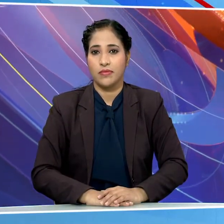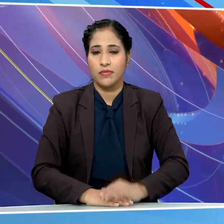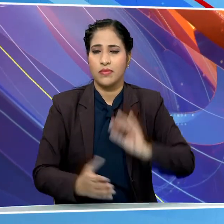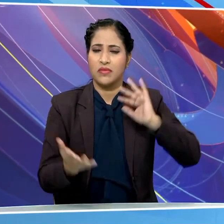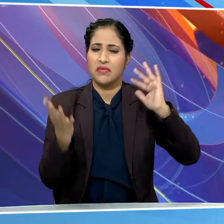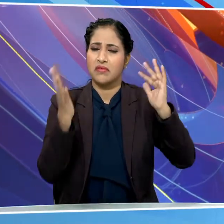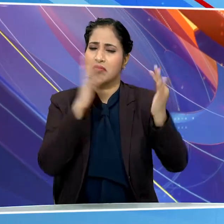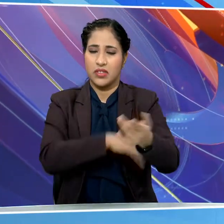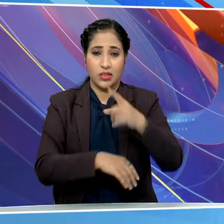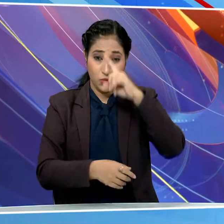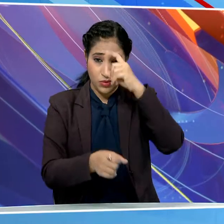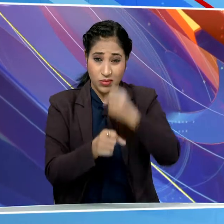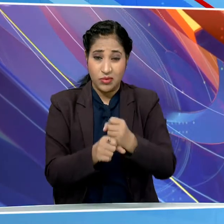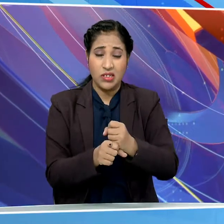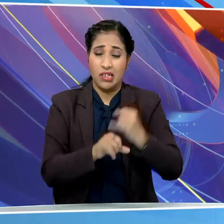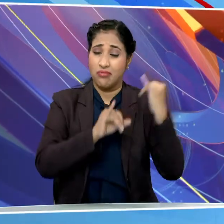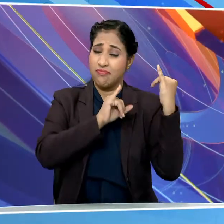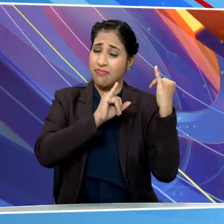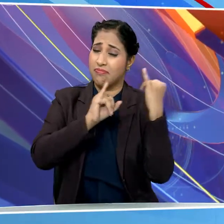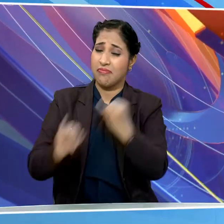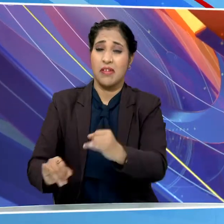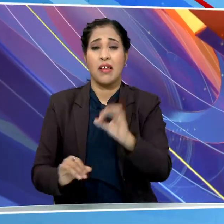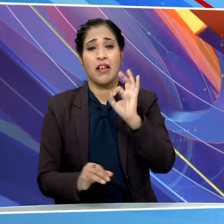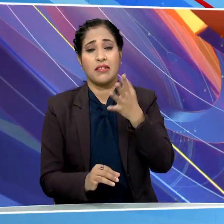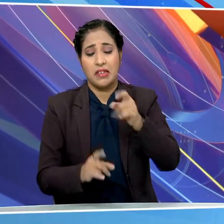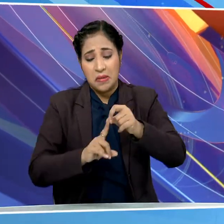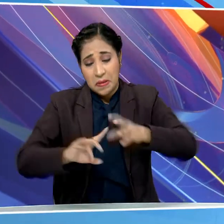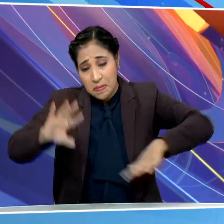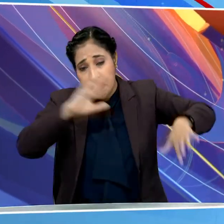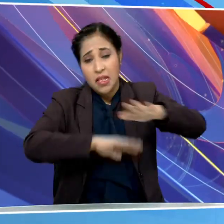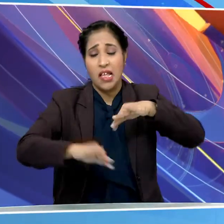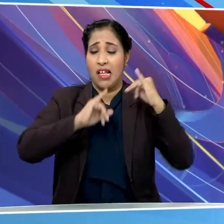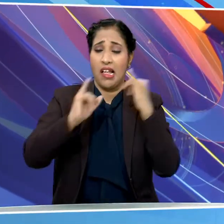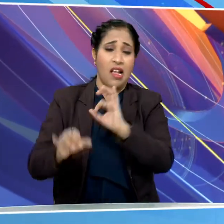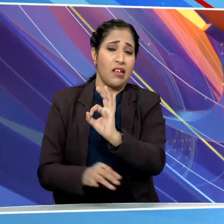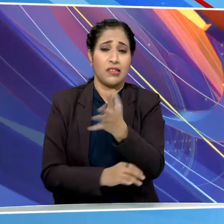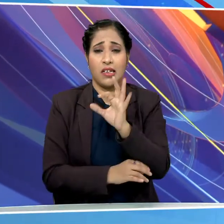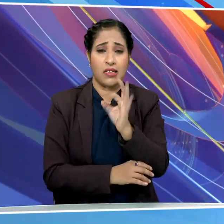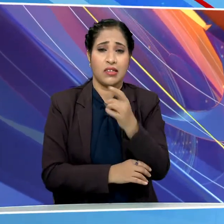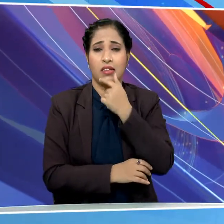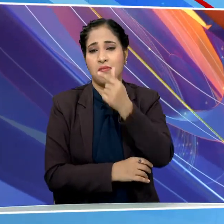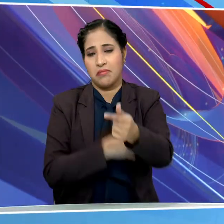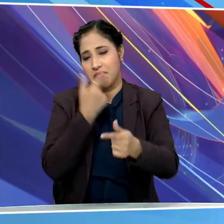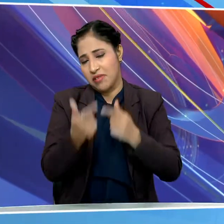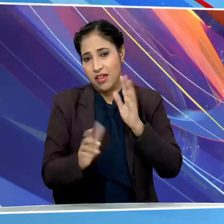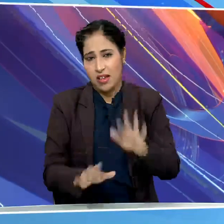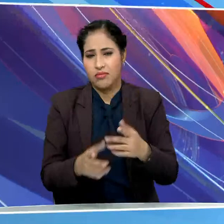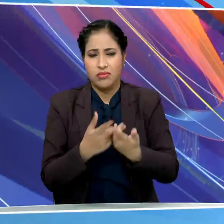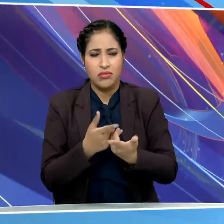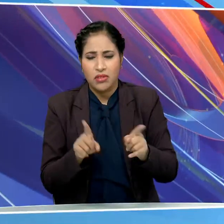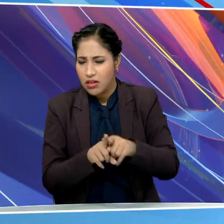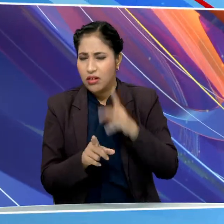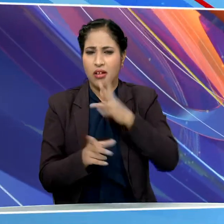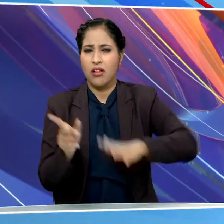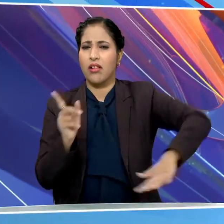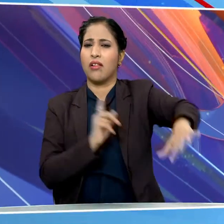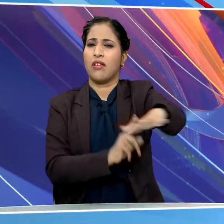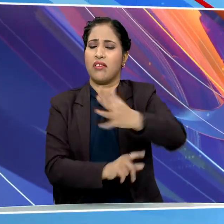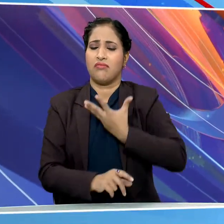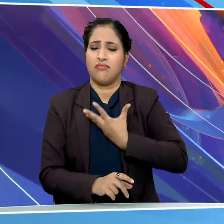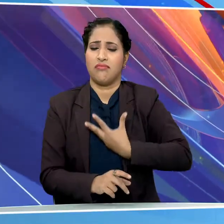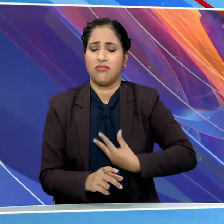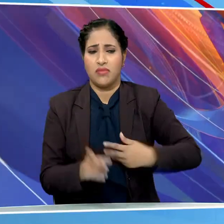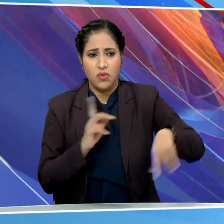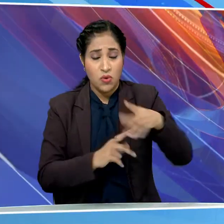दुनिया में गुजरात को बदनाम करने की साजिश रची गई, एक निराशा का माहौल खड़ा करने